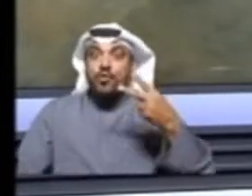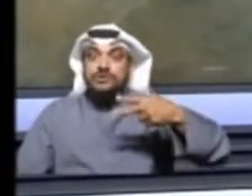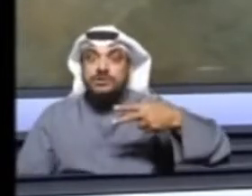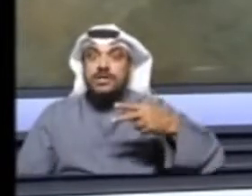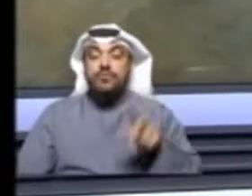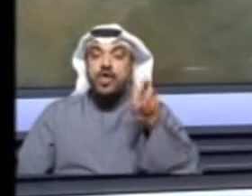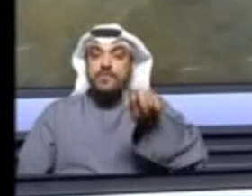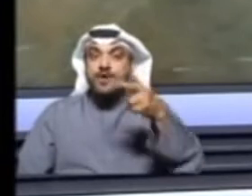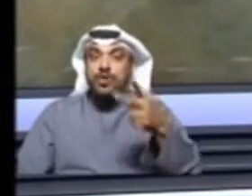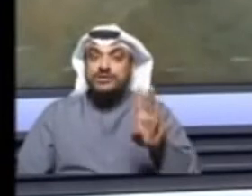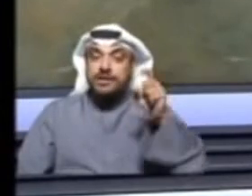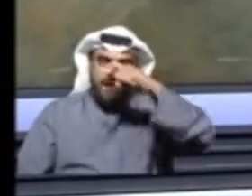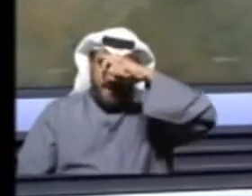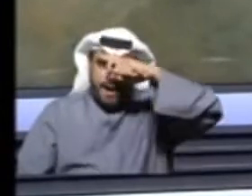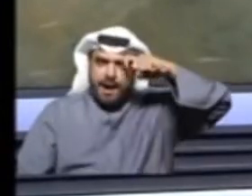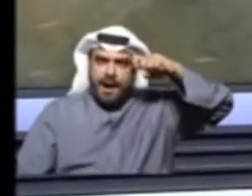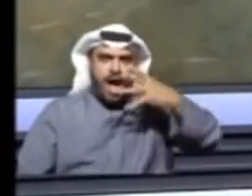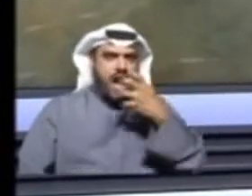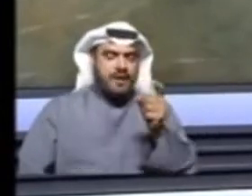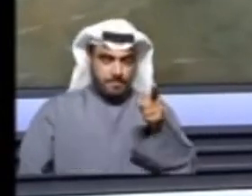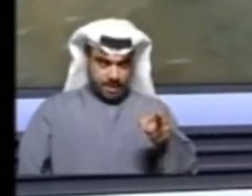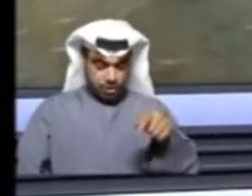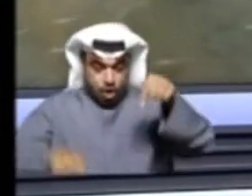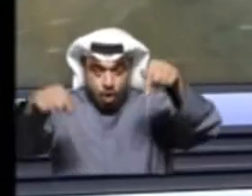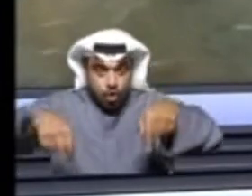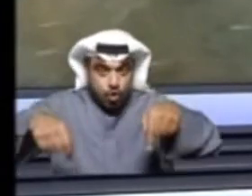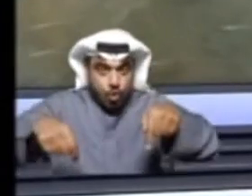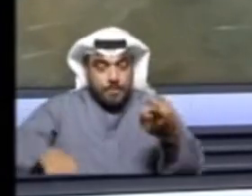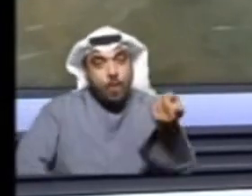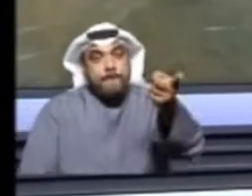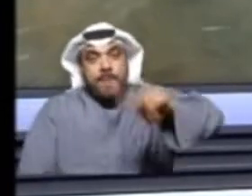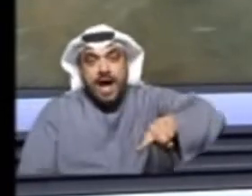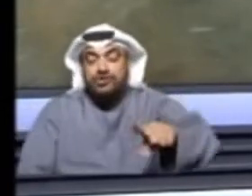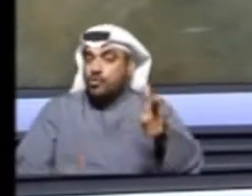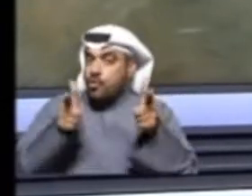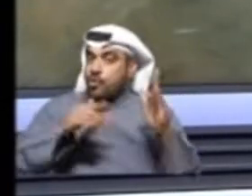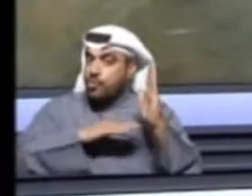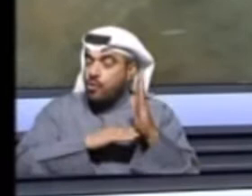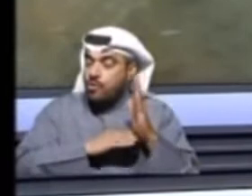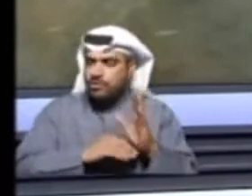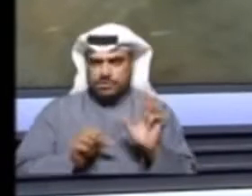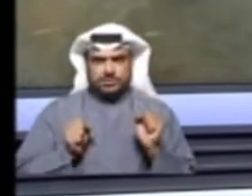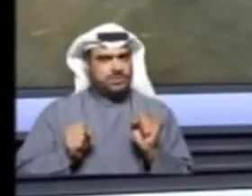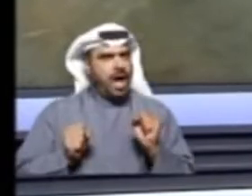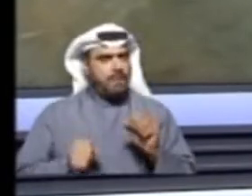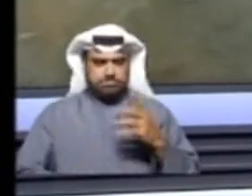مئوية، كذلك لاحظنا ارتفاع درجات الحرارة خلال اليوم أو باكر خلال هذا الأسبوع وعطلة نهاية هذا